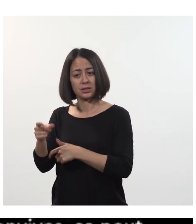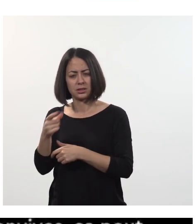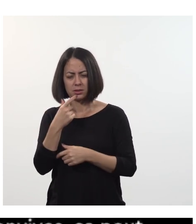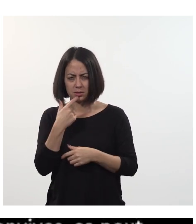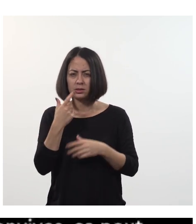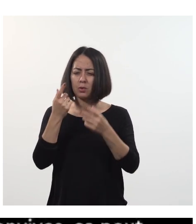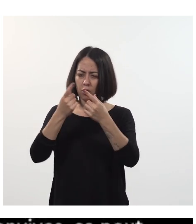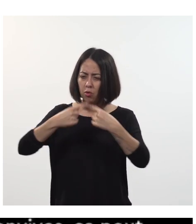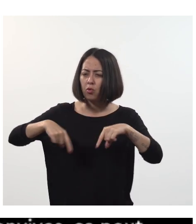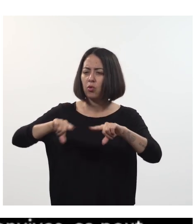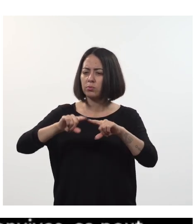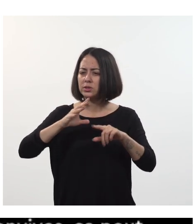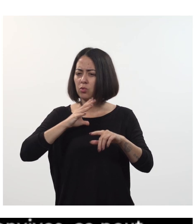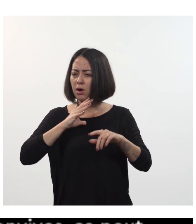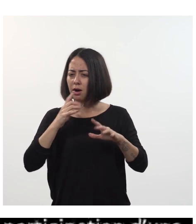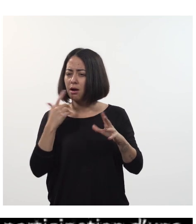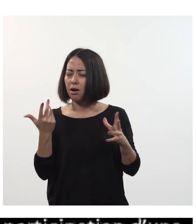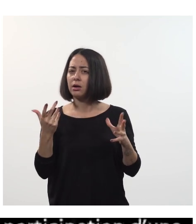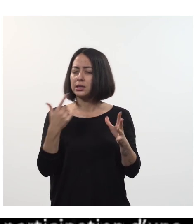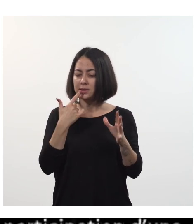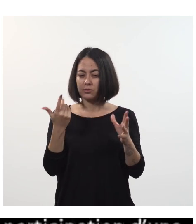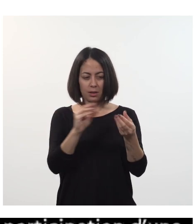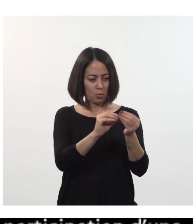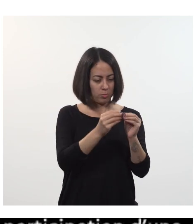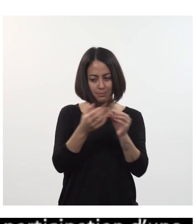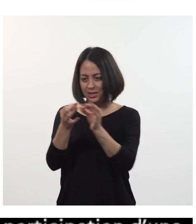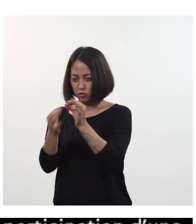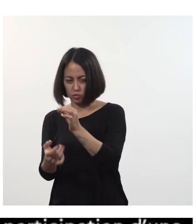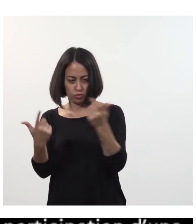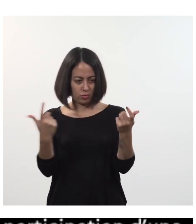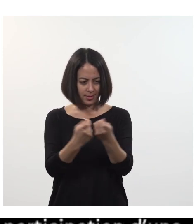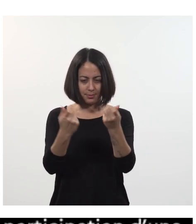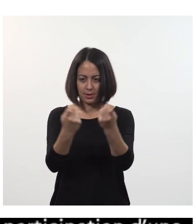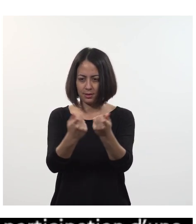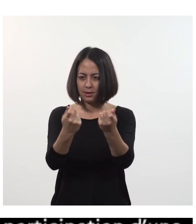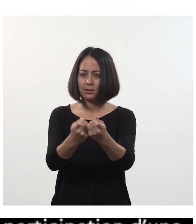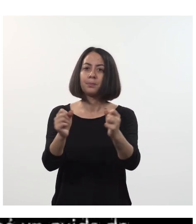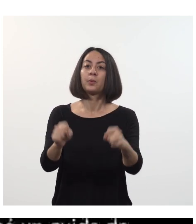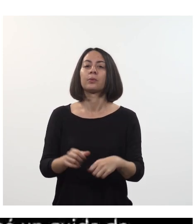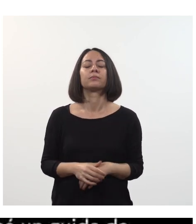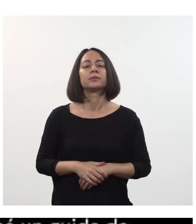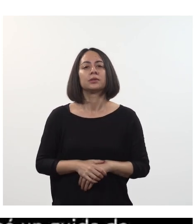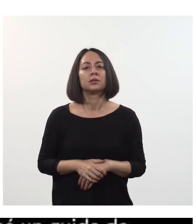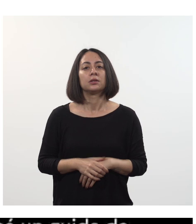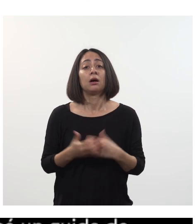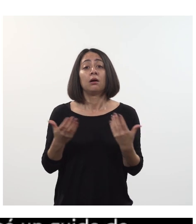structurée sous la forme de résolution de problèmes. Un autre point auquel on accompagne les établissements, ça va